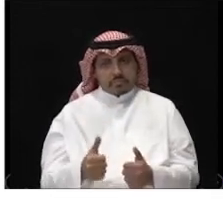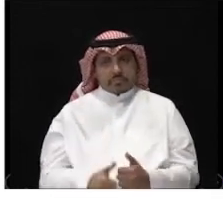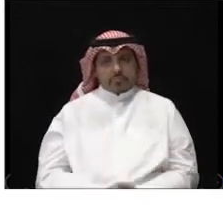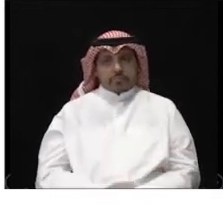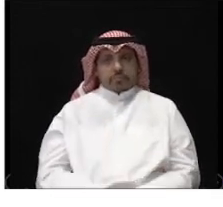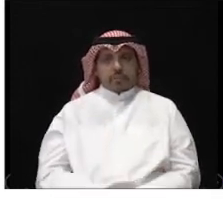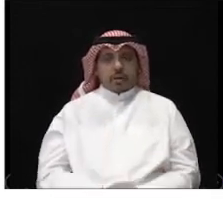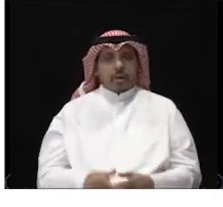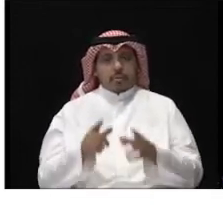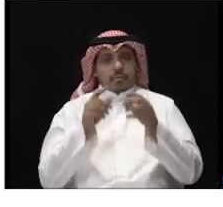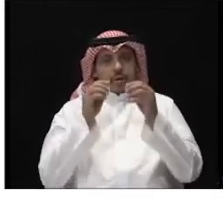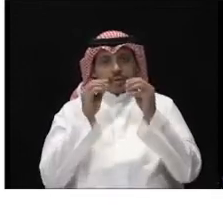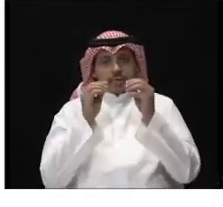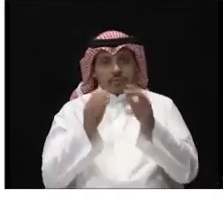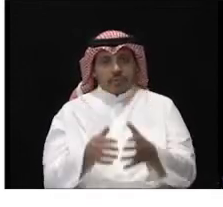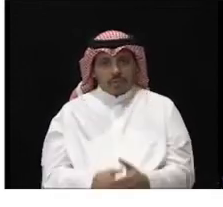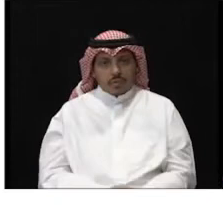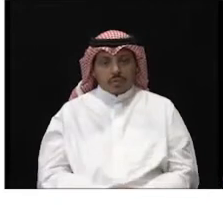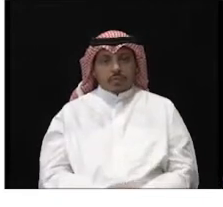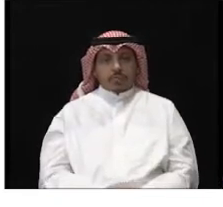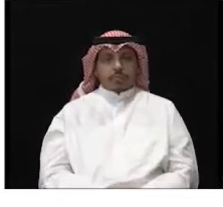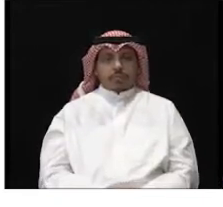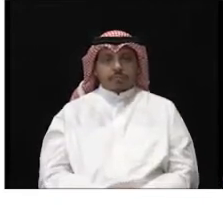الله فيكم،